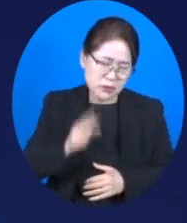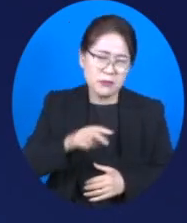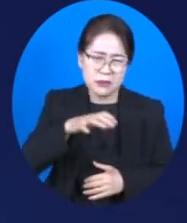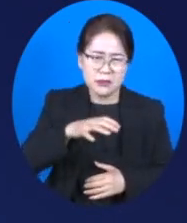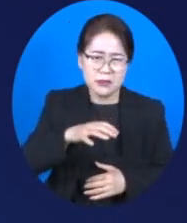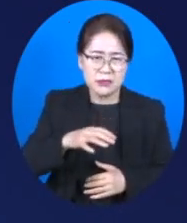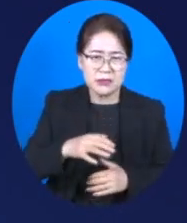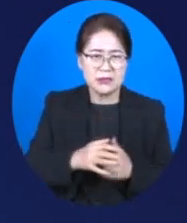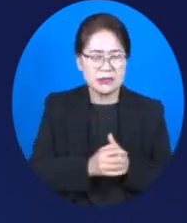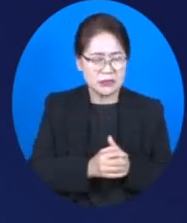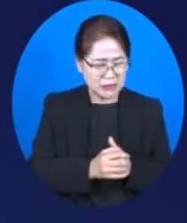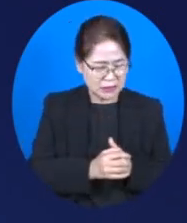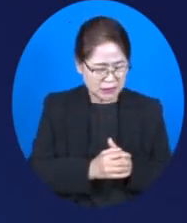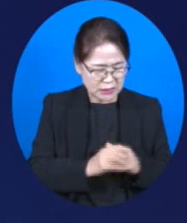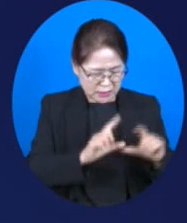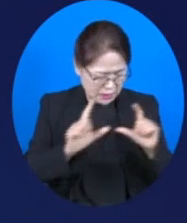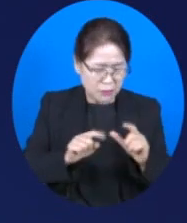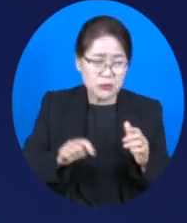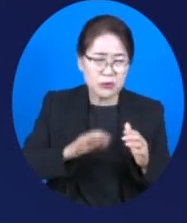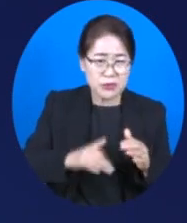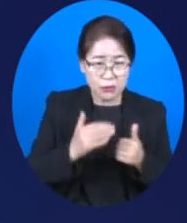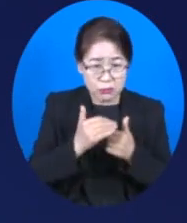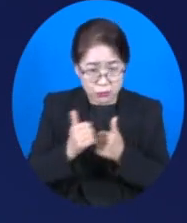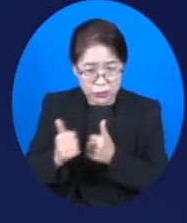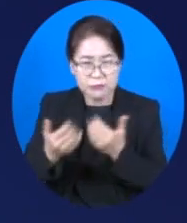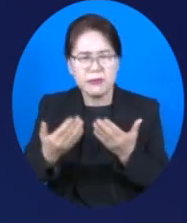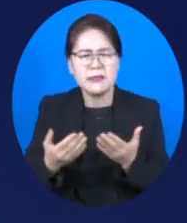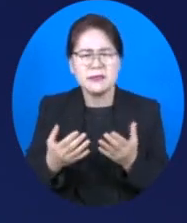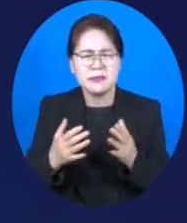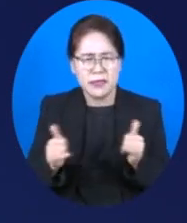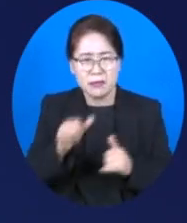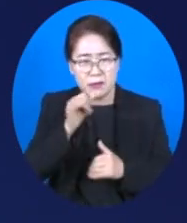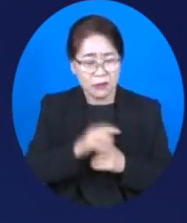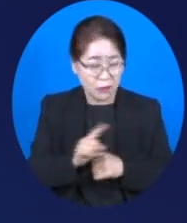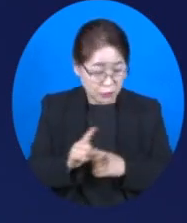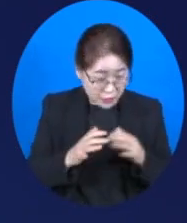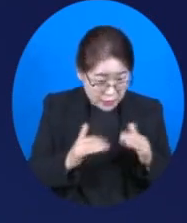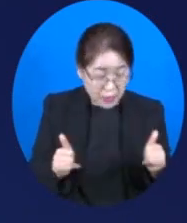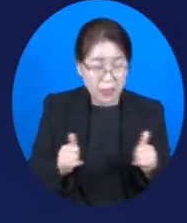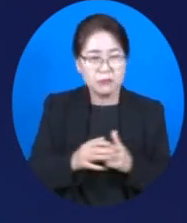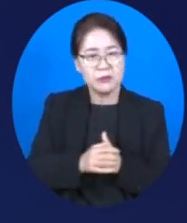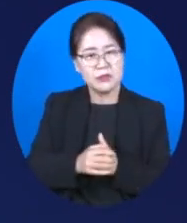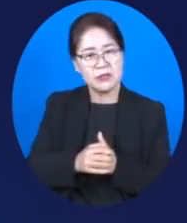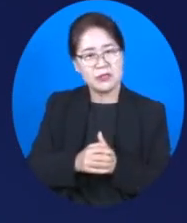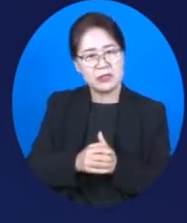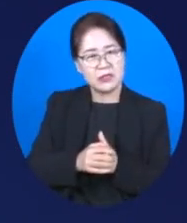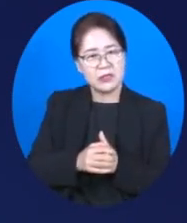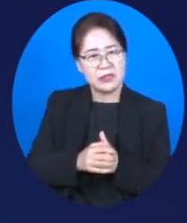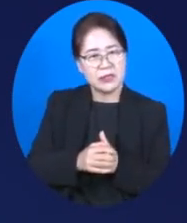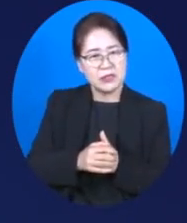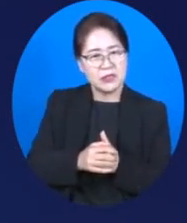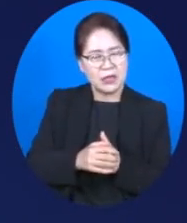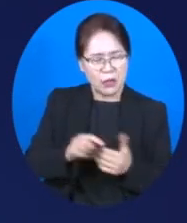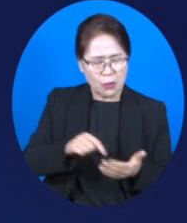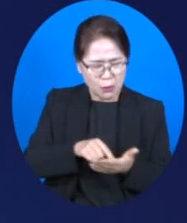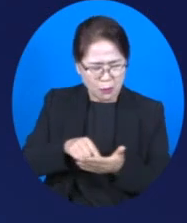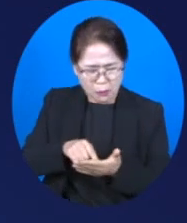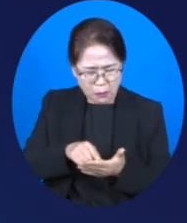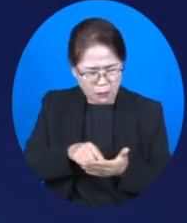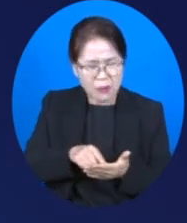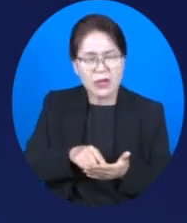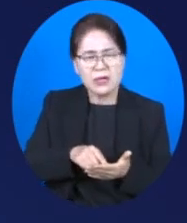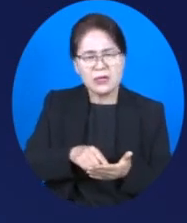인간의 한계 상황 속에서 부르심을 입은 사람들이 있어요. 어떤 사람은요, 지독한 그 외로움과 고독